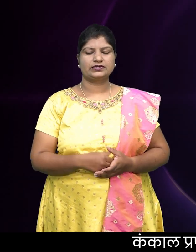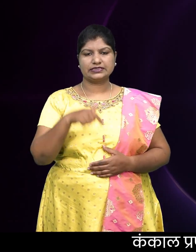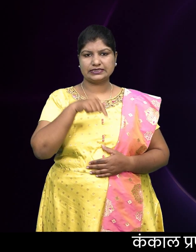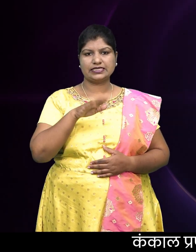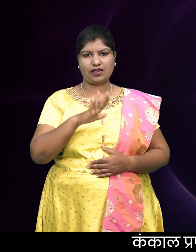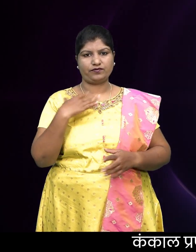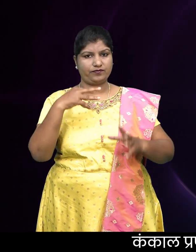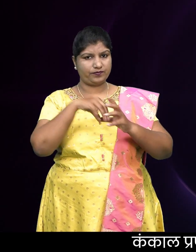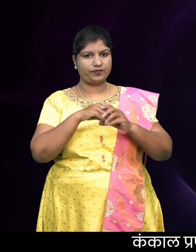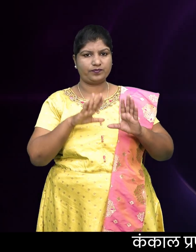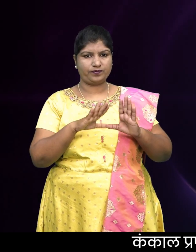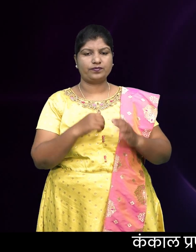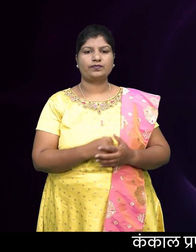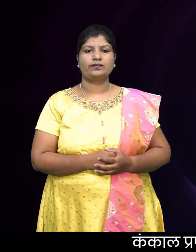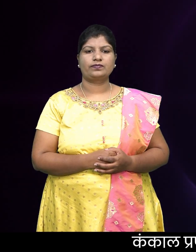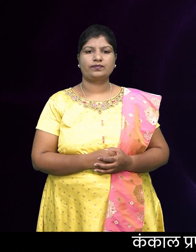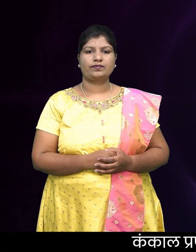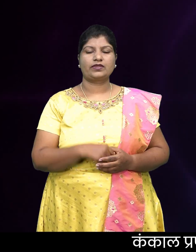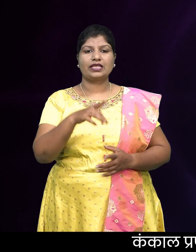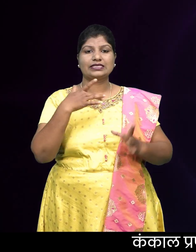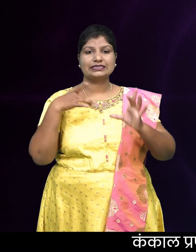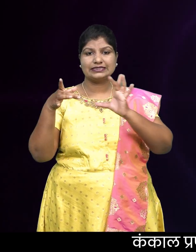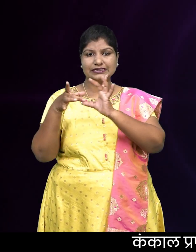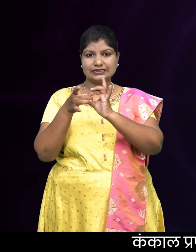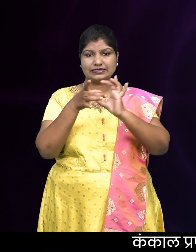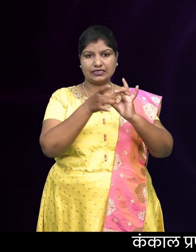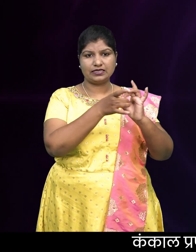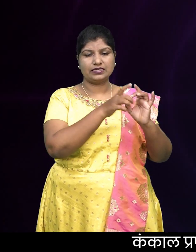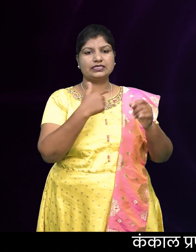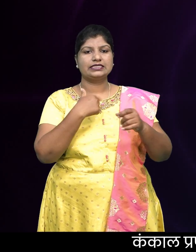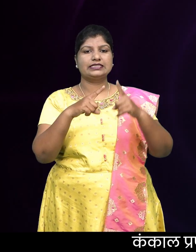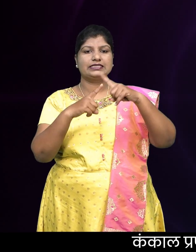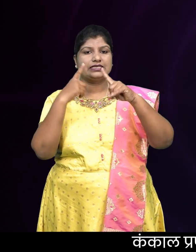कंकाल प्रणाली में जुड़े हुए ऊतकों जैसे कि हड्डियां,